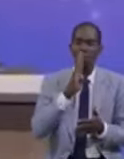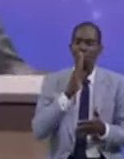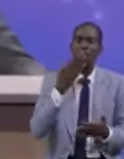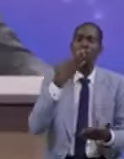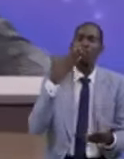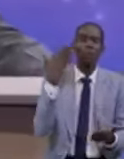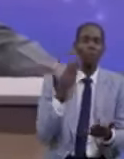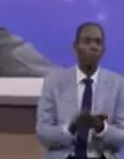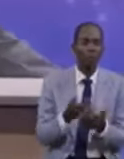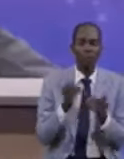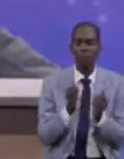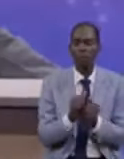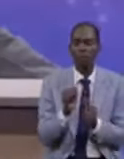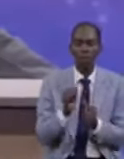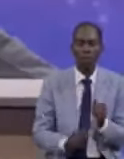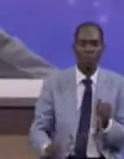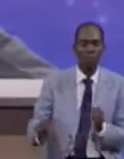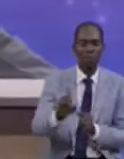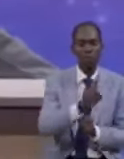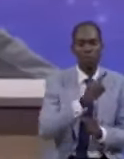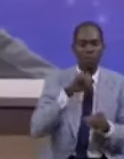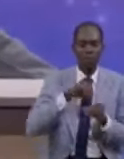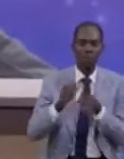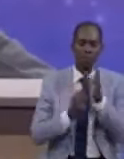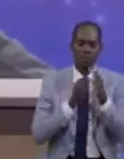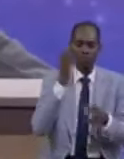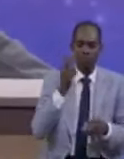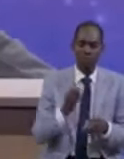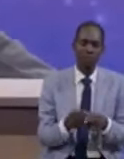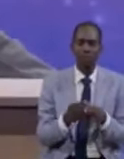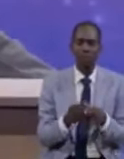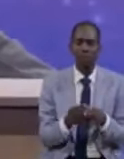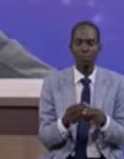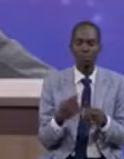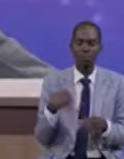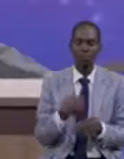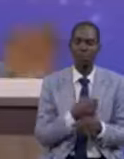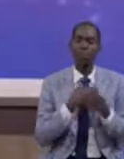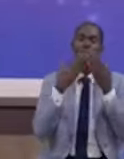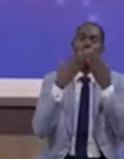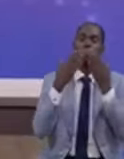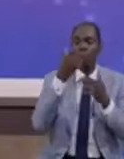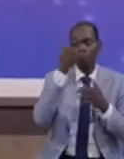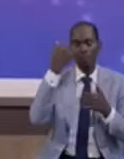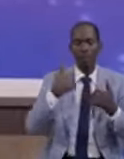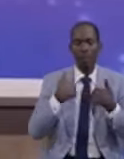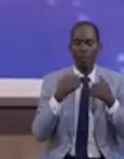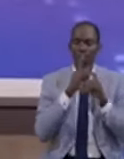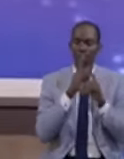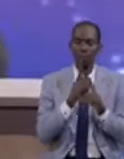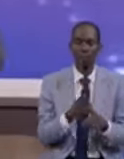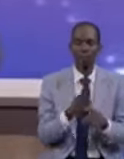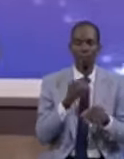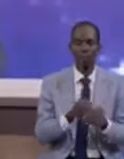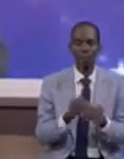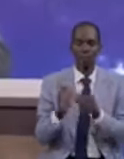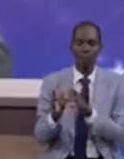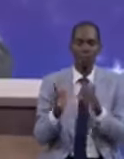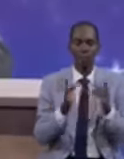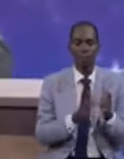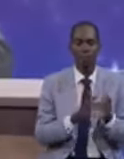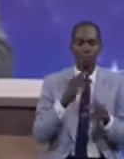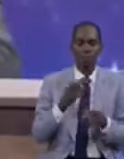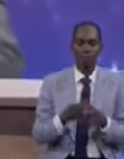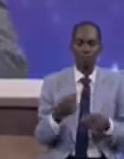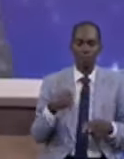âme au nom de Jésus nous te remercions pour l'exaucement au nom de Jésus